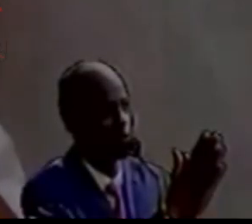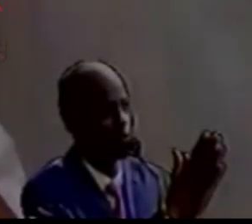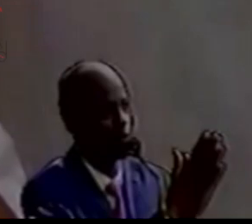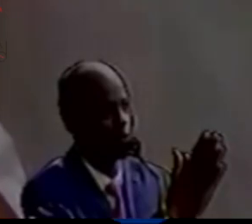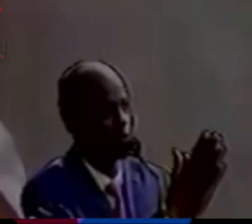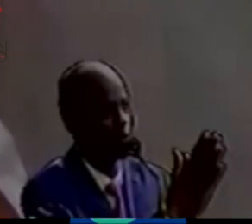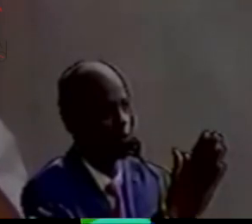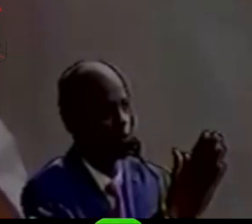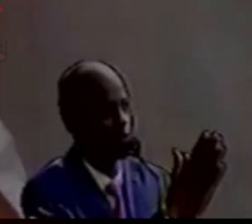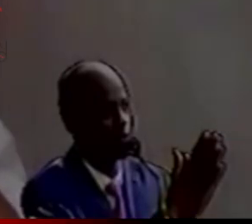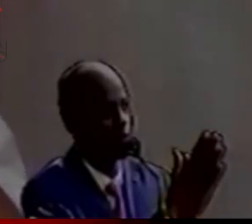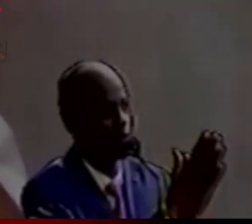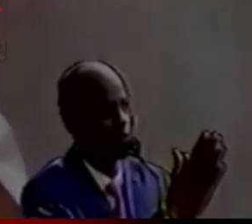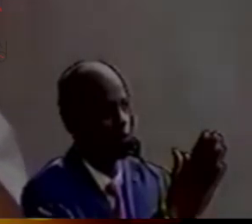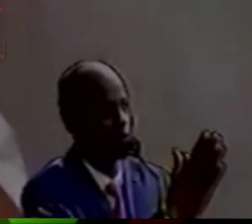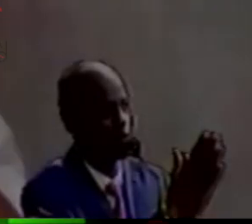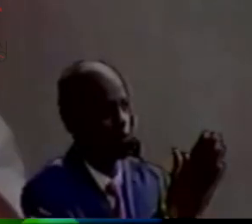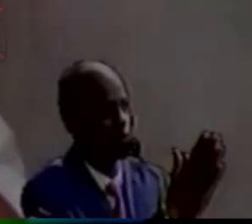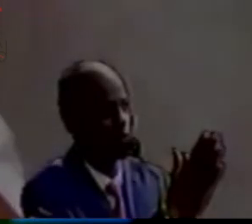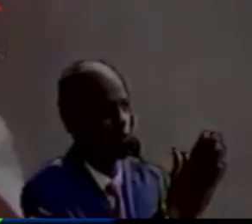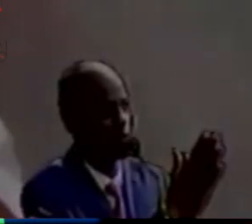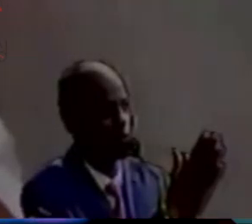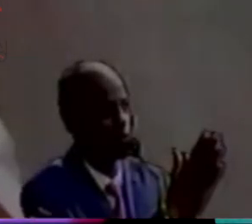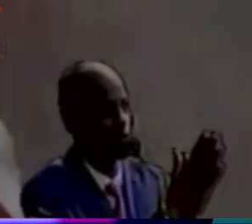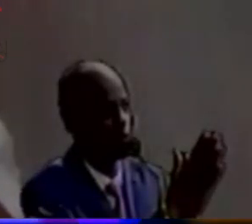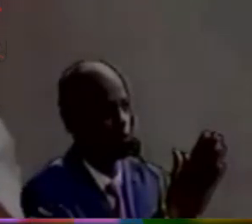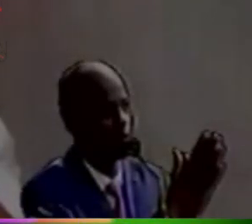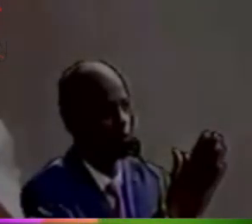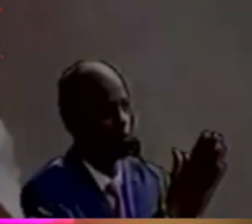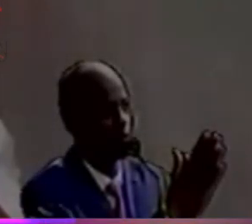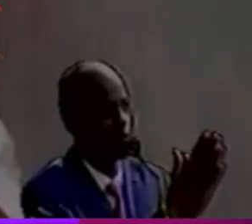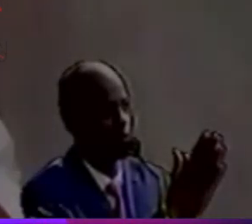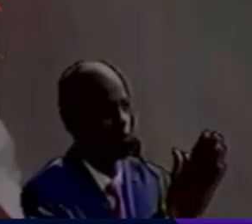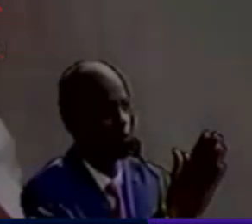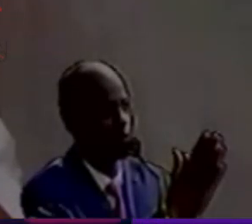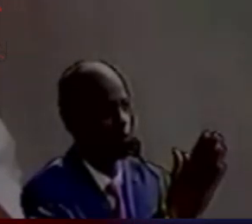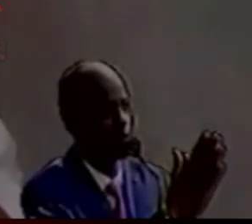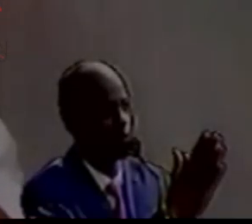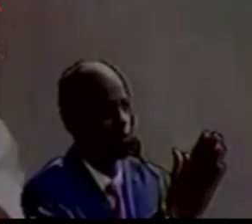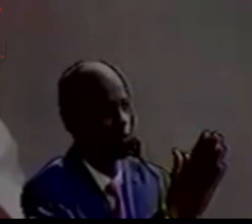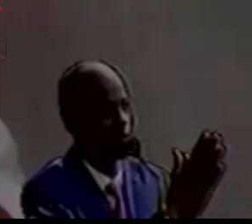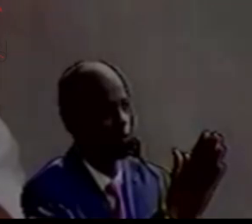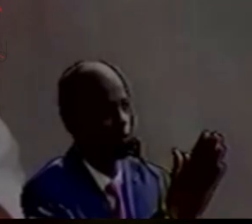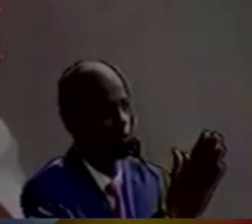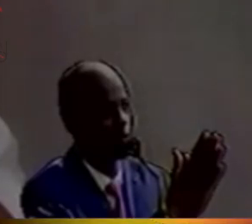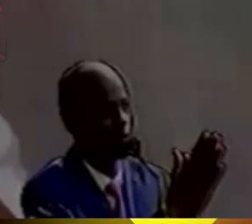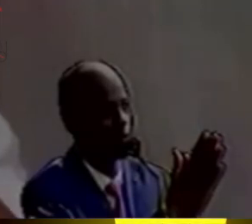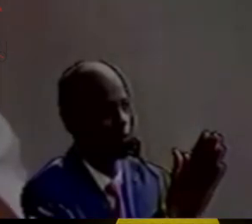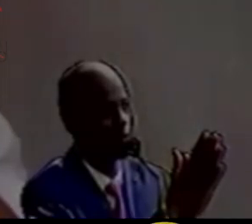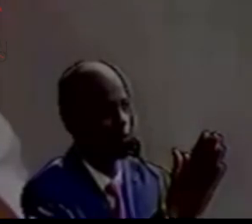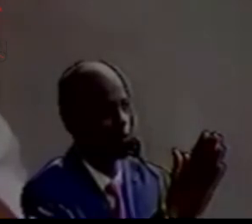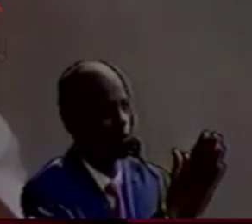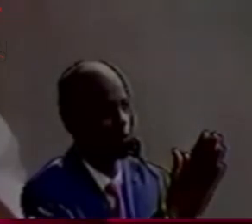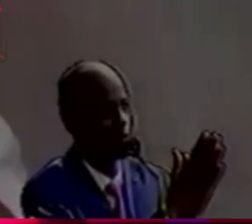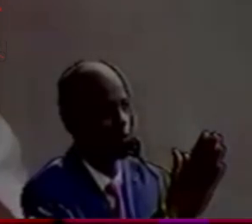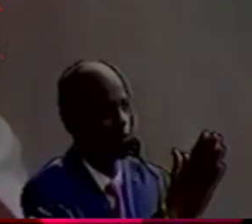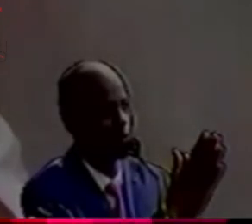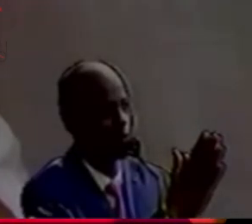nous bailler. Pour que le cas cherche qui côté il doit aller. Douleur